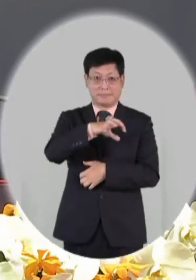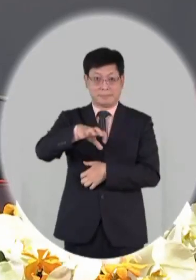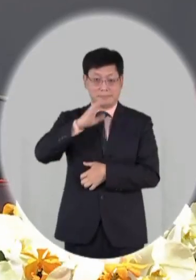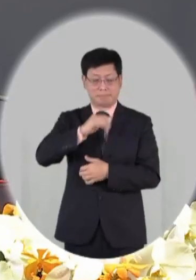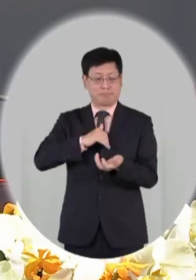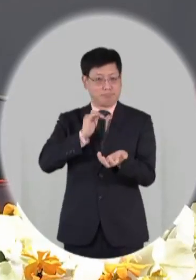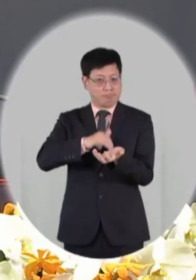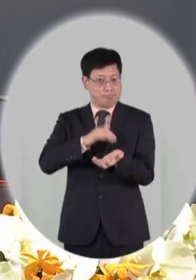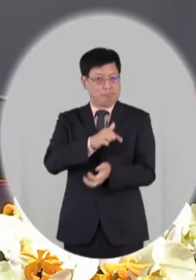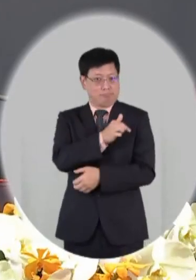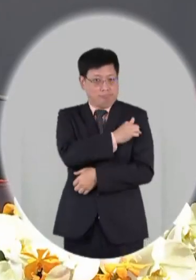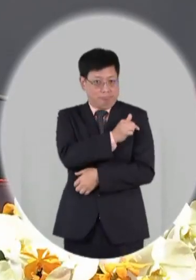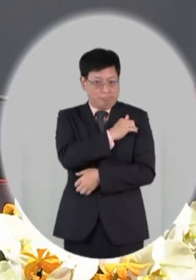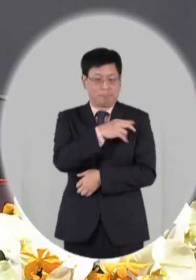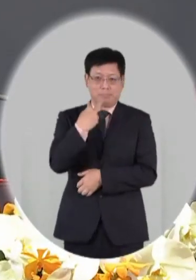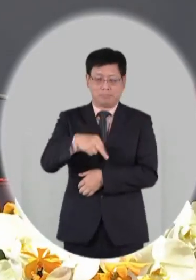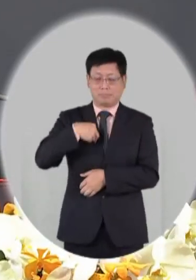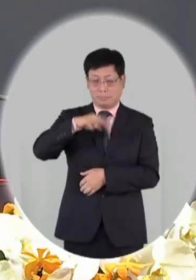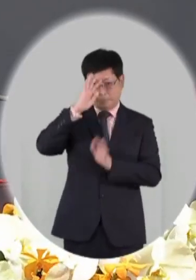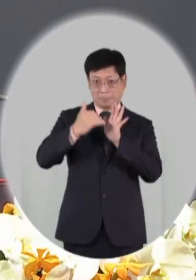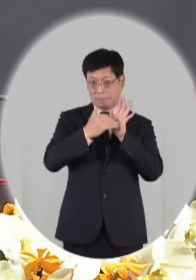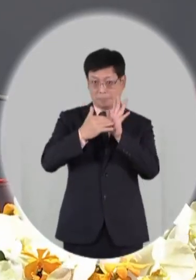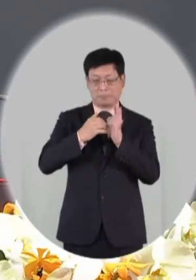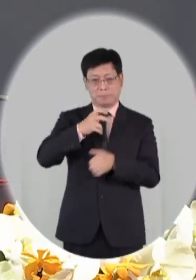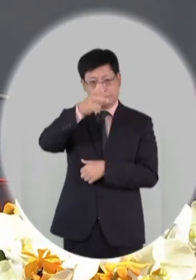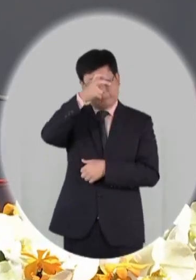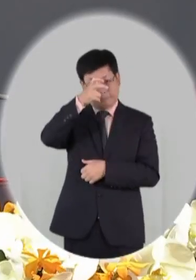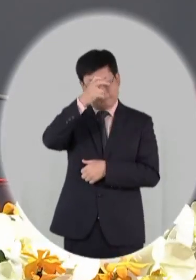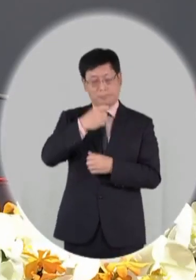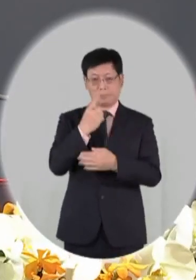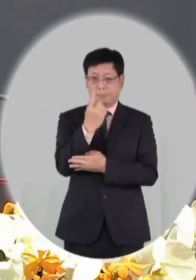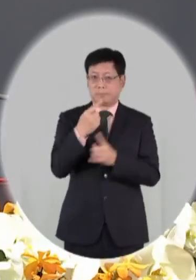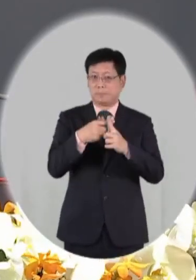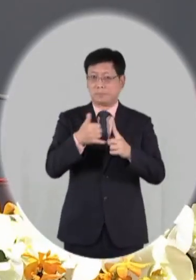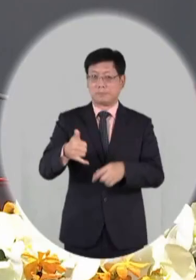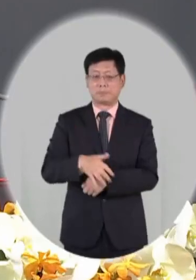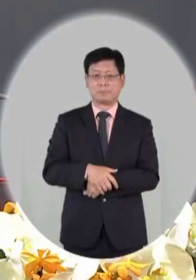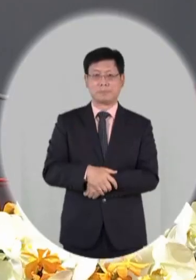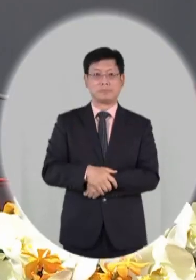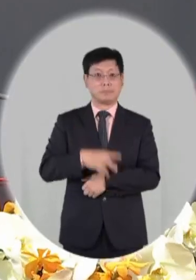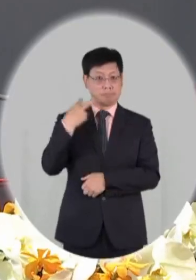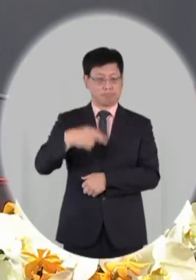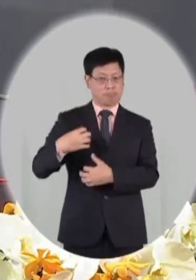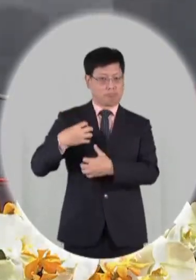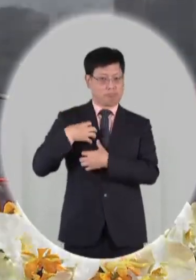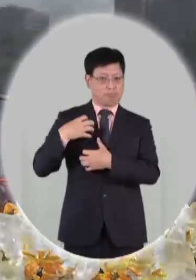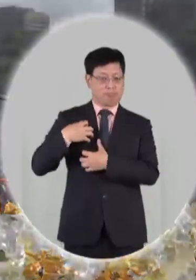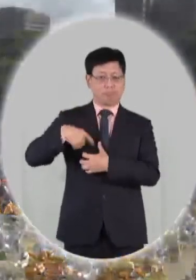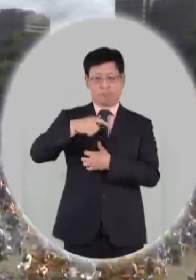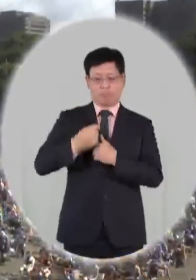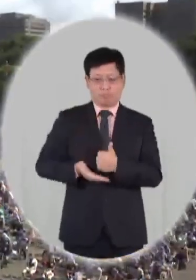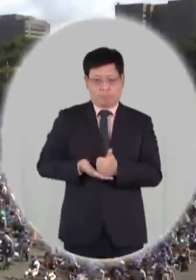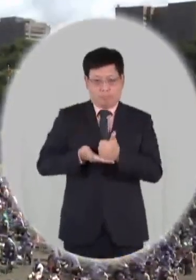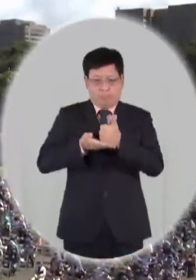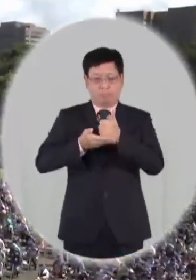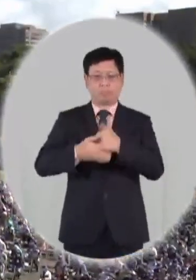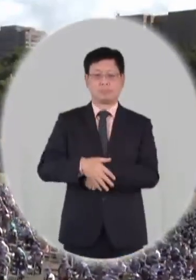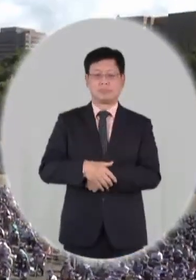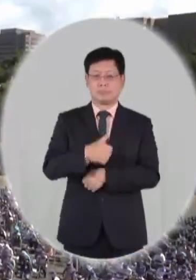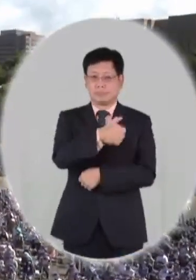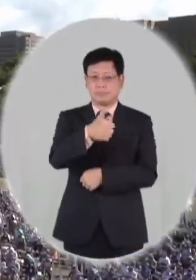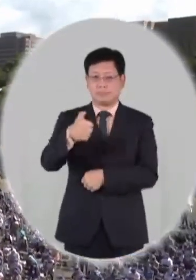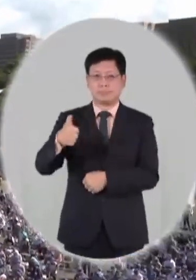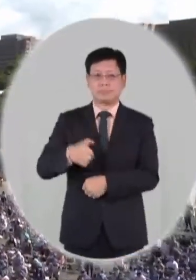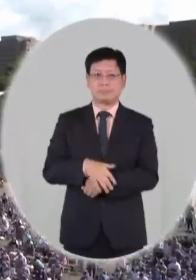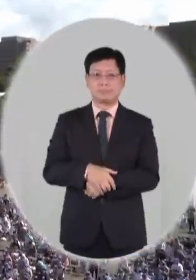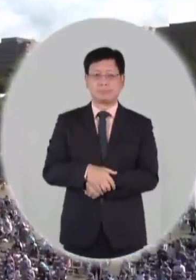护、防疫、警消人员和国军致敬，感谢你